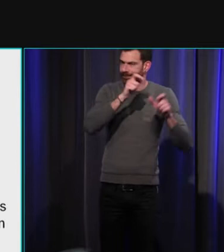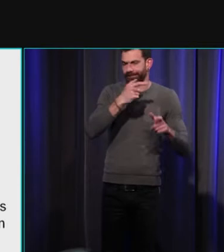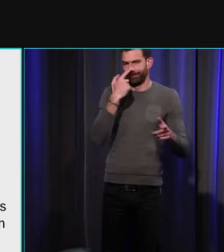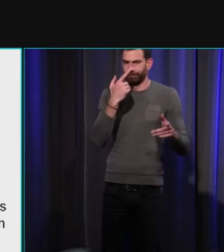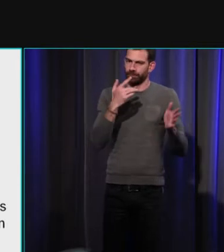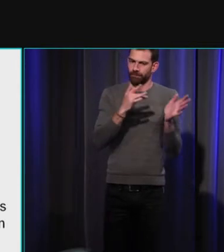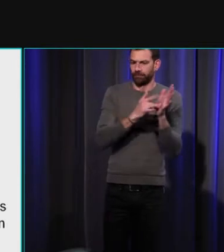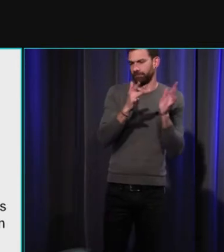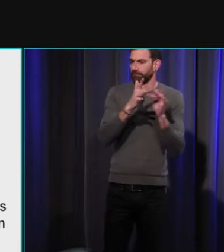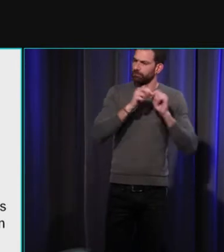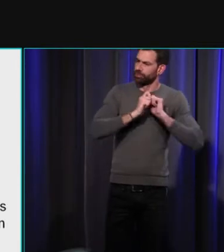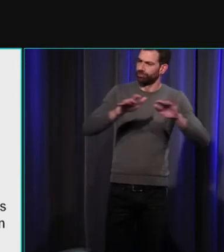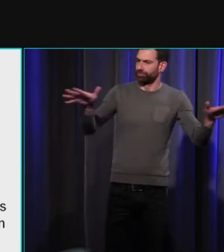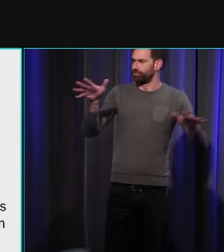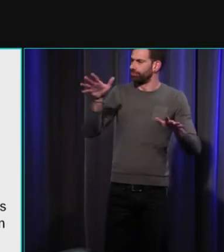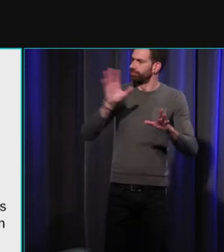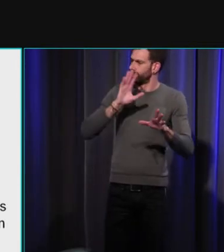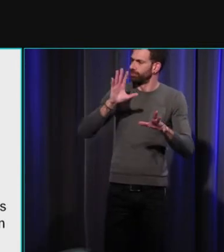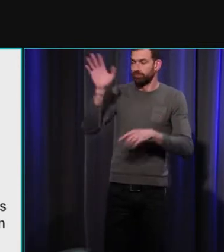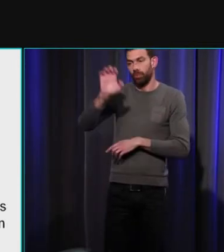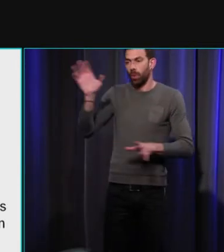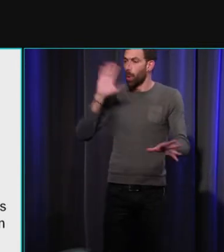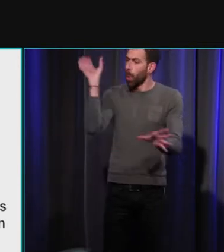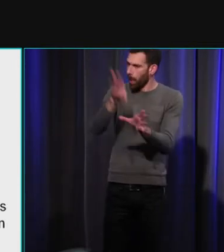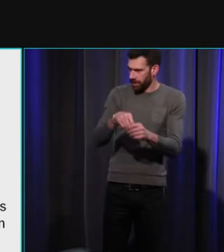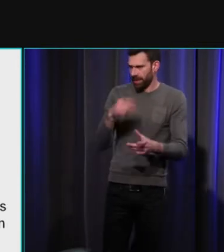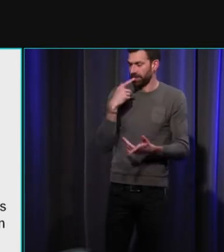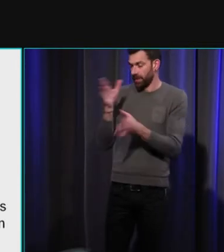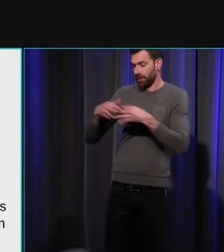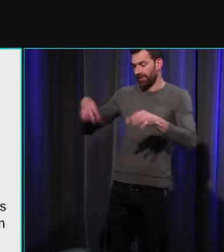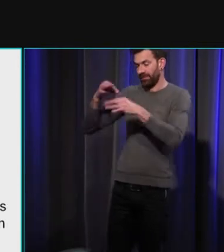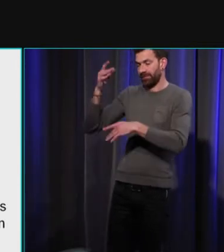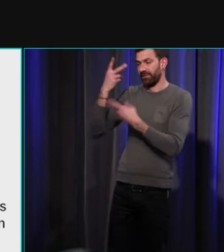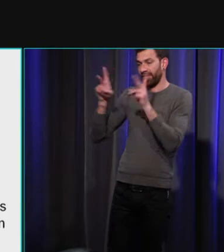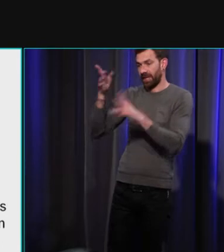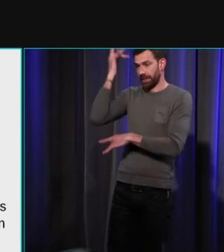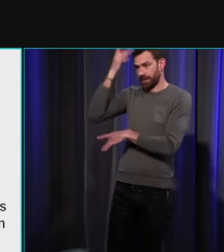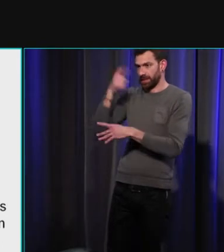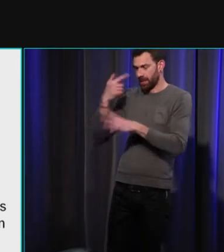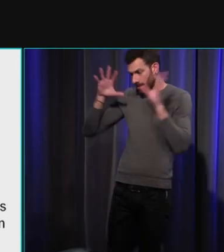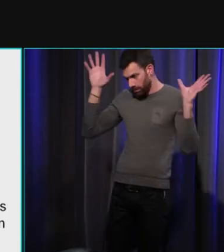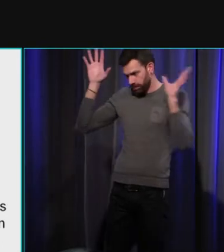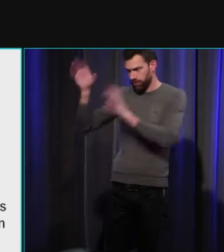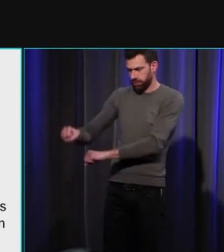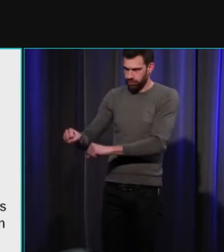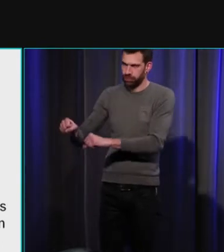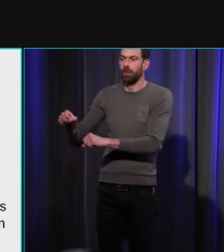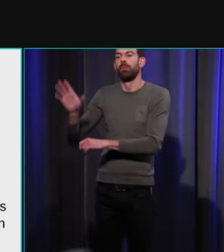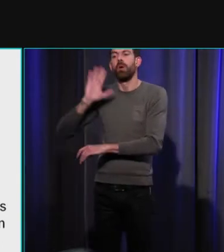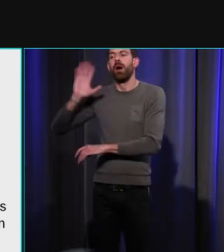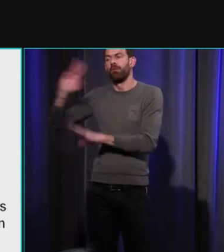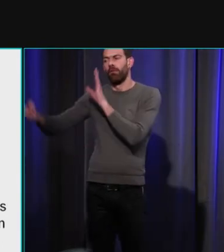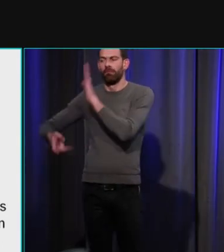à lorient et que en conquérant jérusalem omar a pris aux chrétiens de territoire qui lui